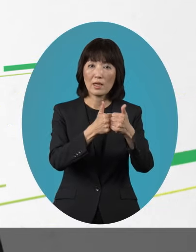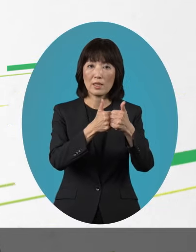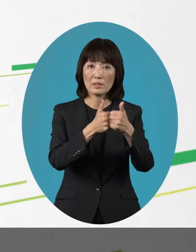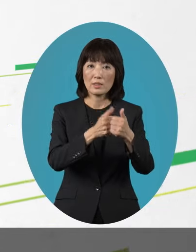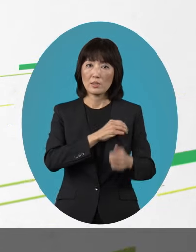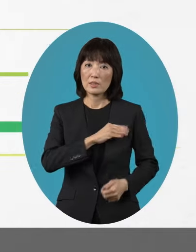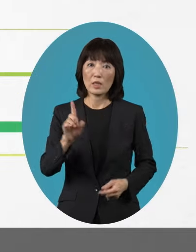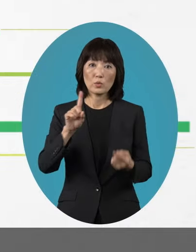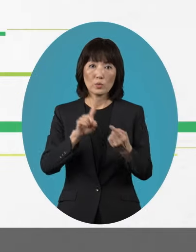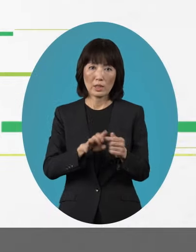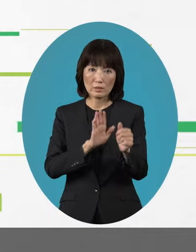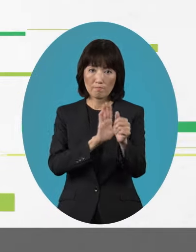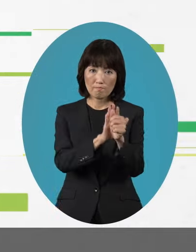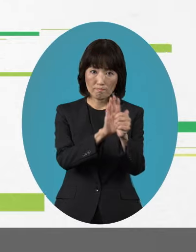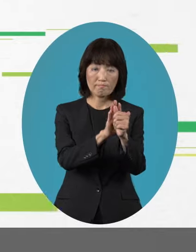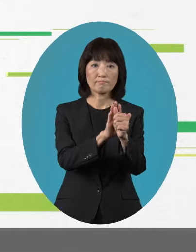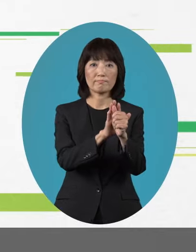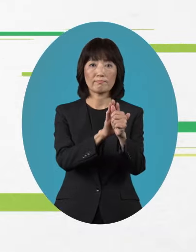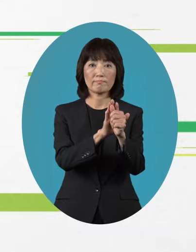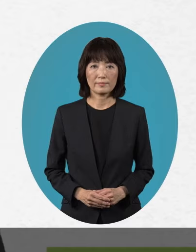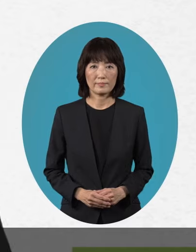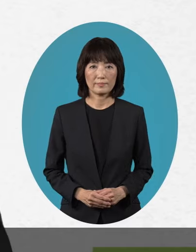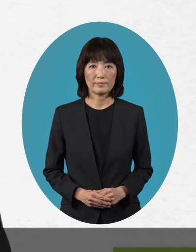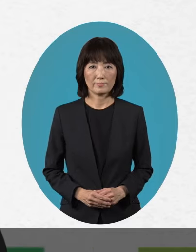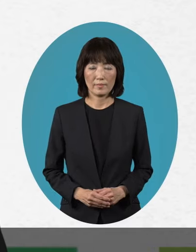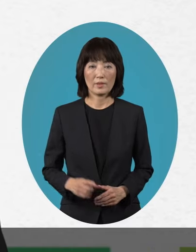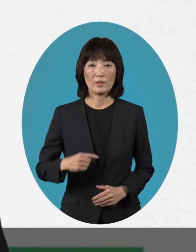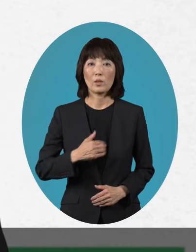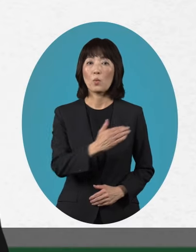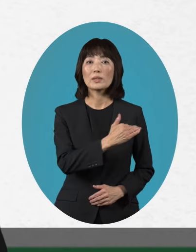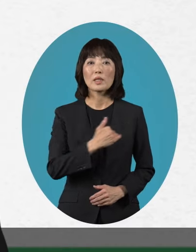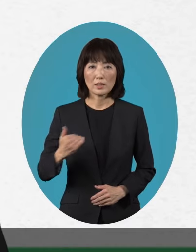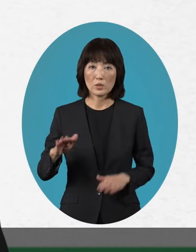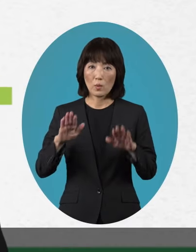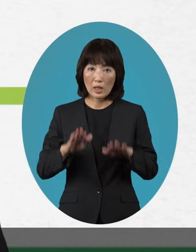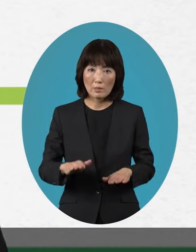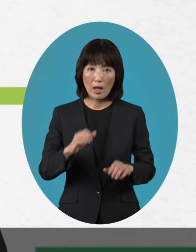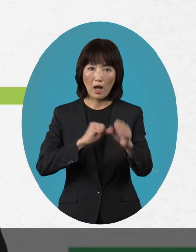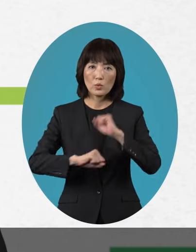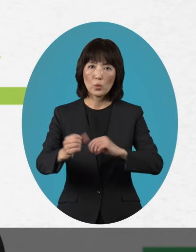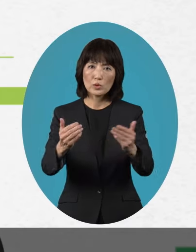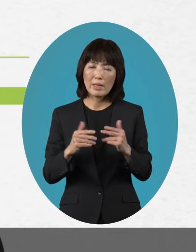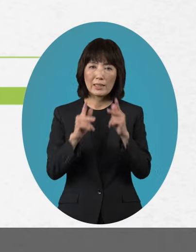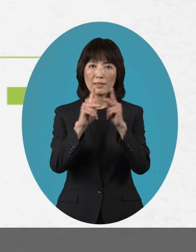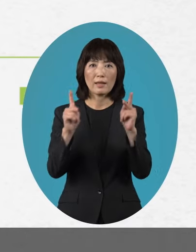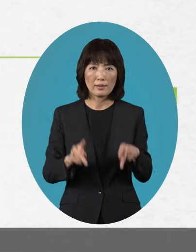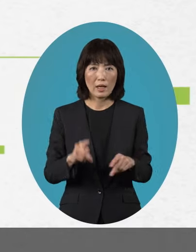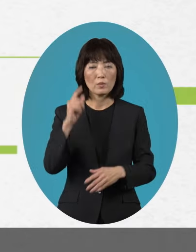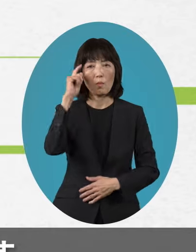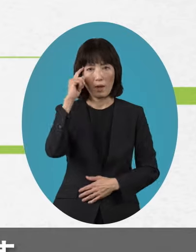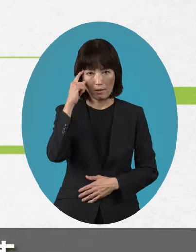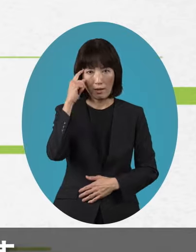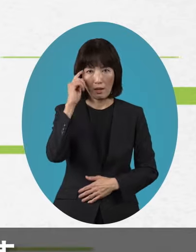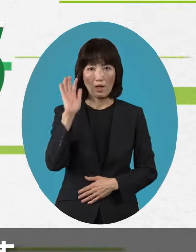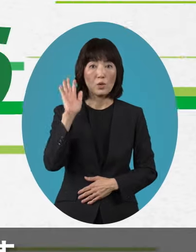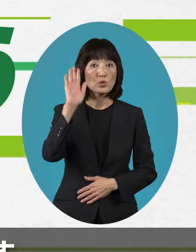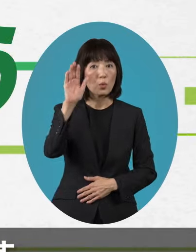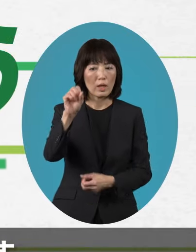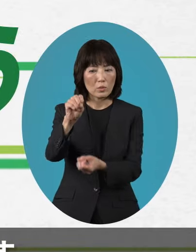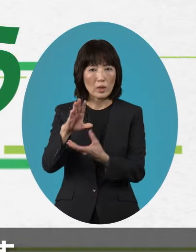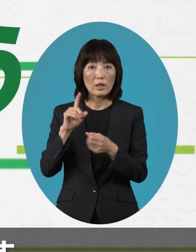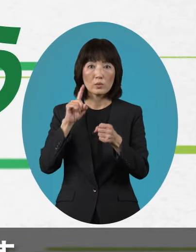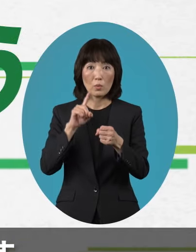積極的に後押しをしていきます。私たちは今取り組むべき課題を見据え、将来の利